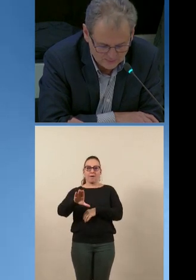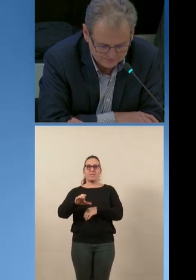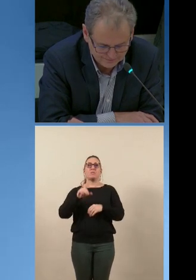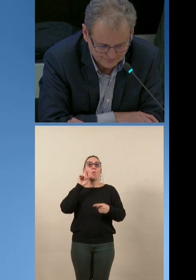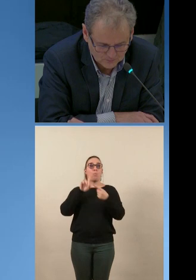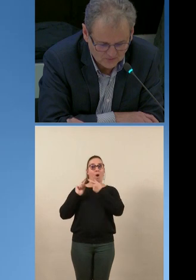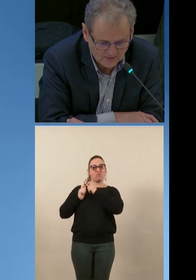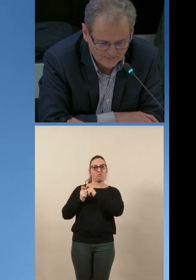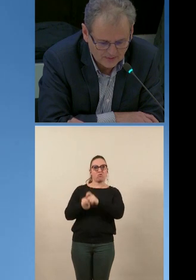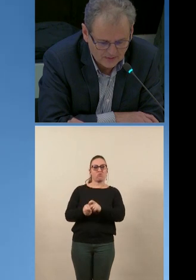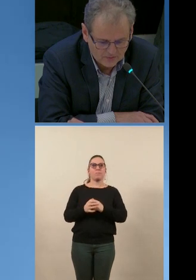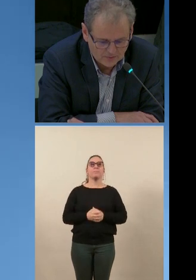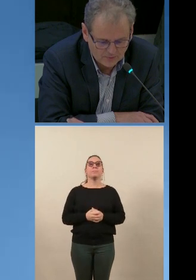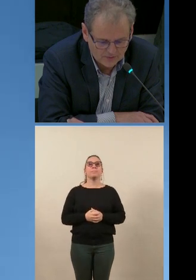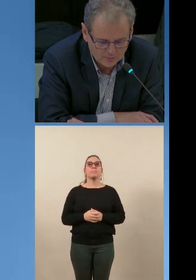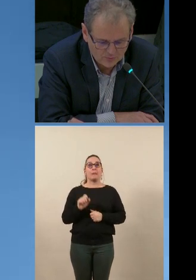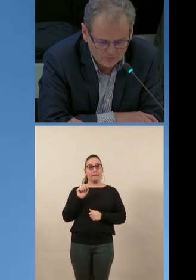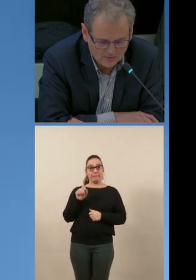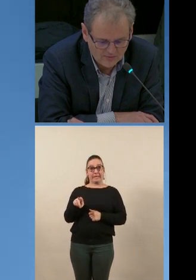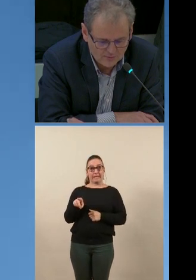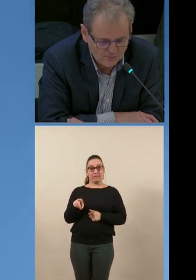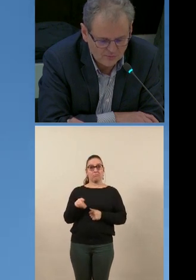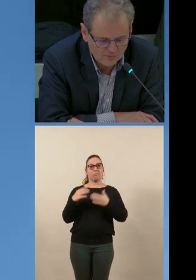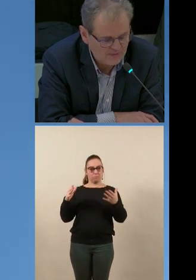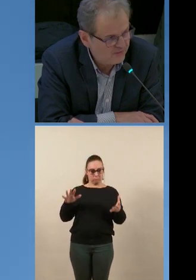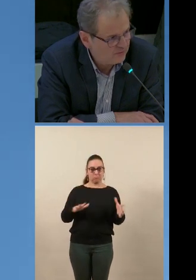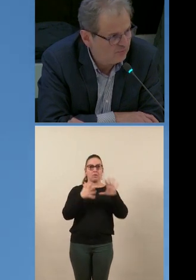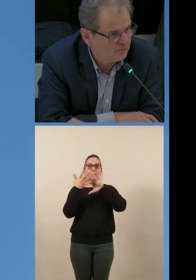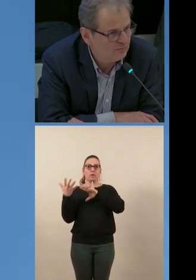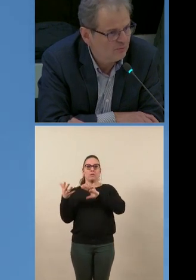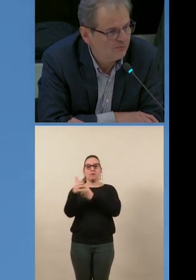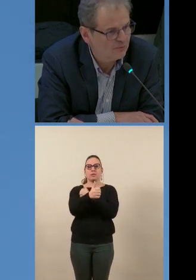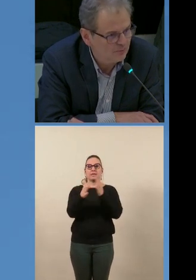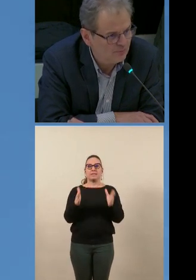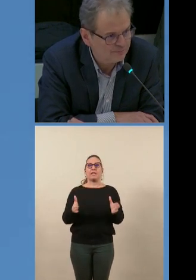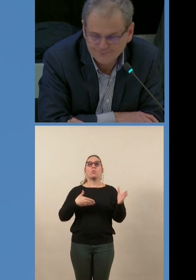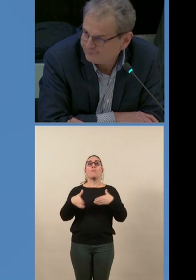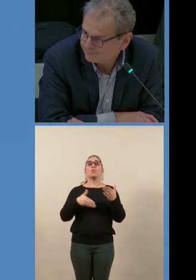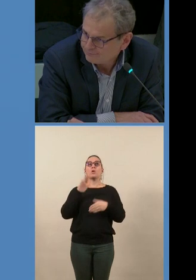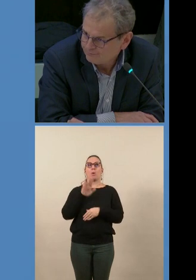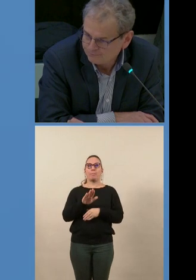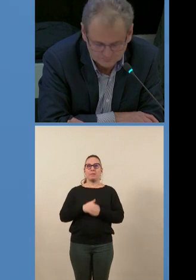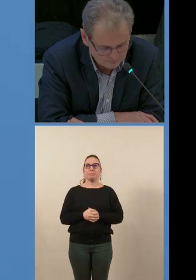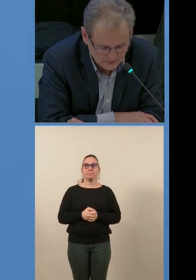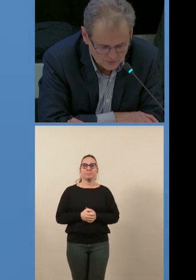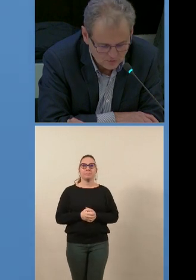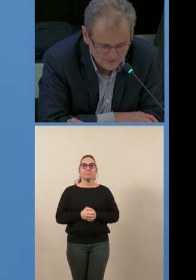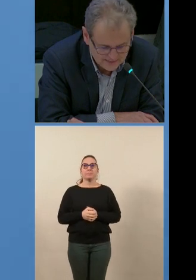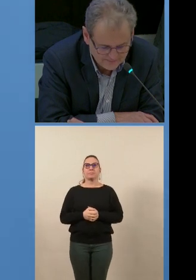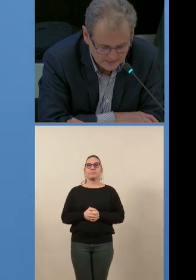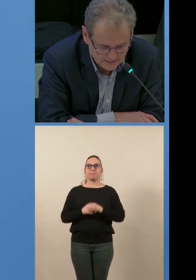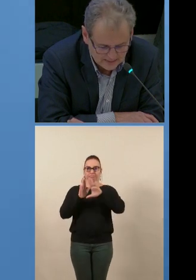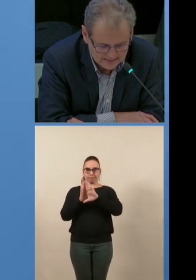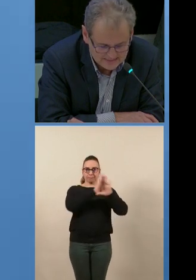modifications ça ça concerne donc les évolutions de la section de fonctionnement j'en